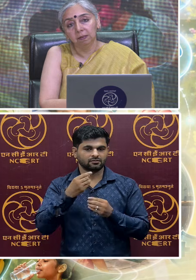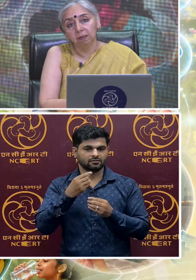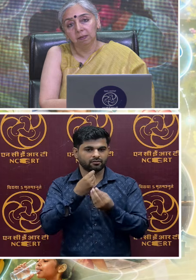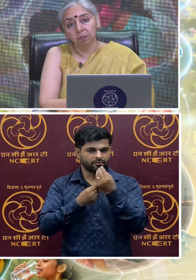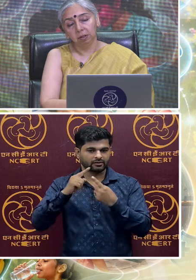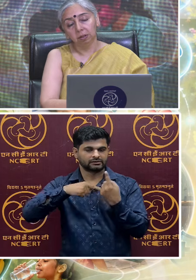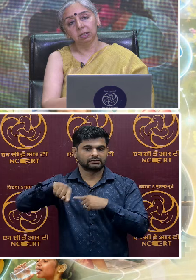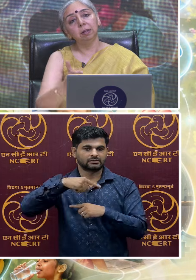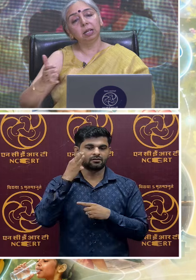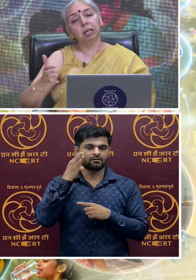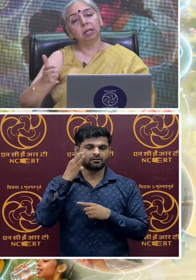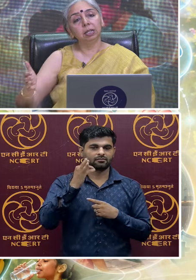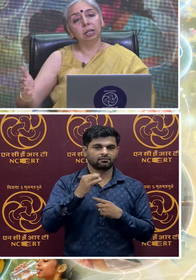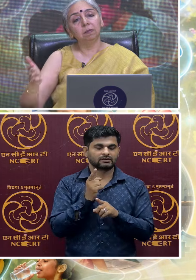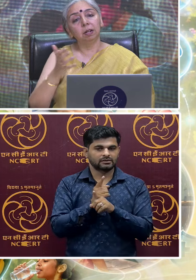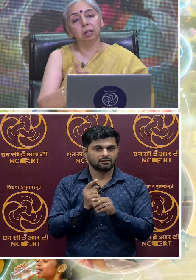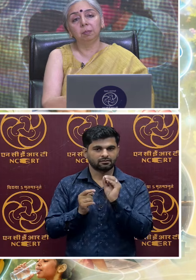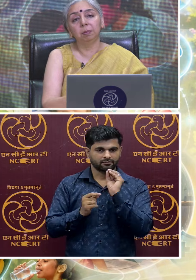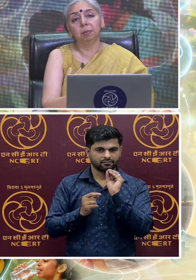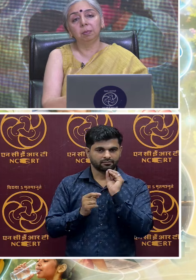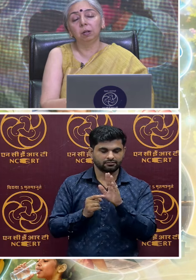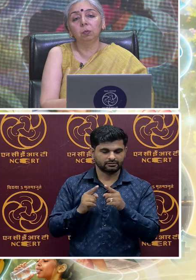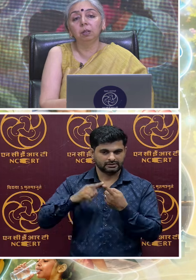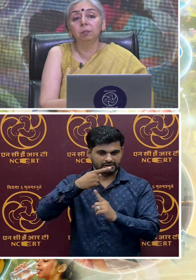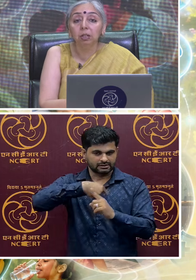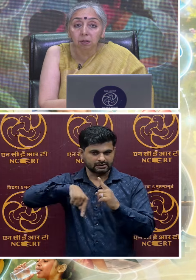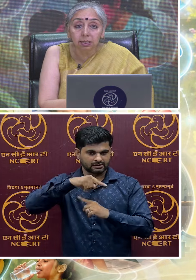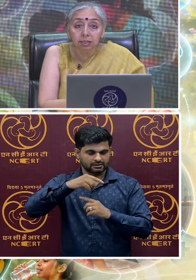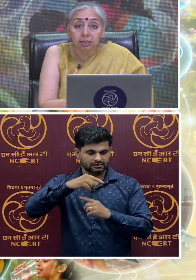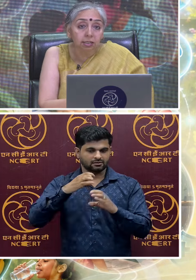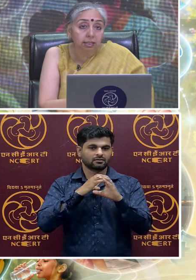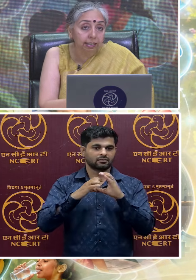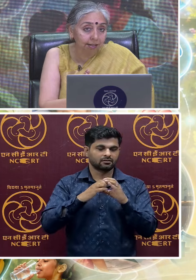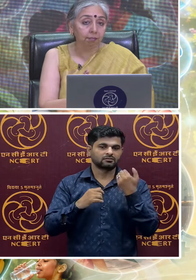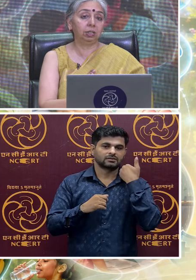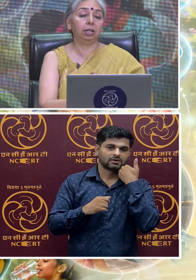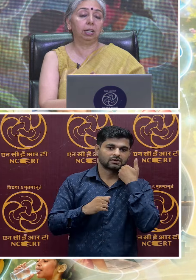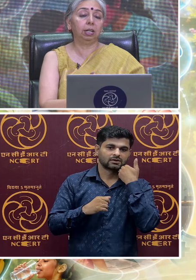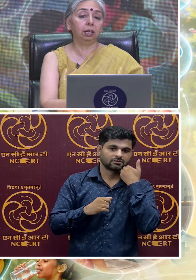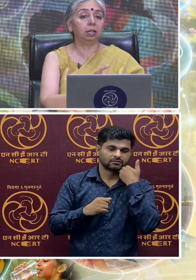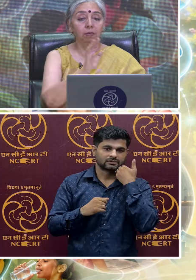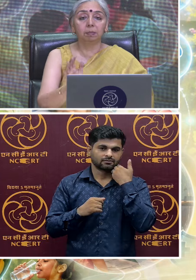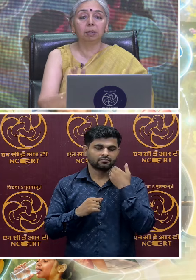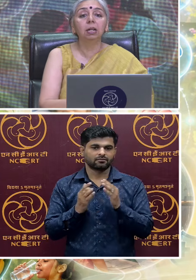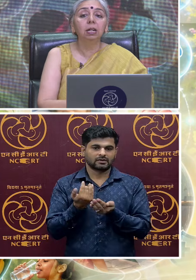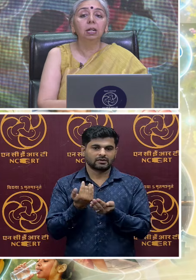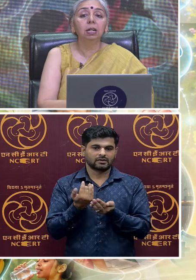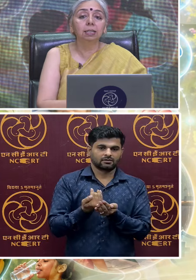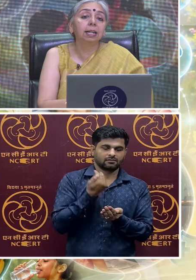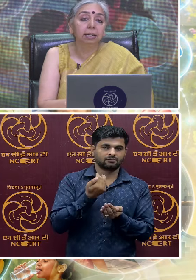environment is very very important. सर ने बताया कि environment हमारे को communicable diseases से बचाता है अगर